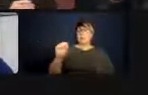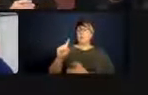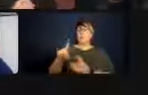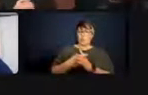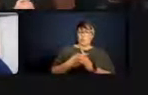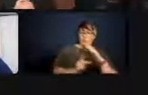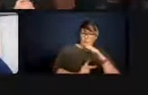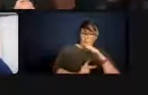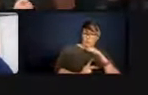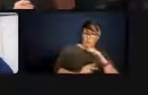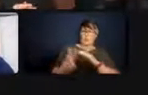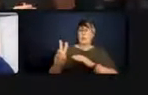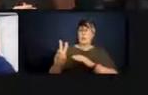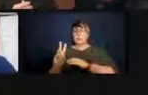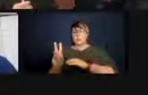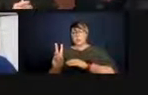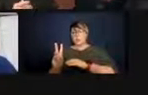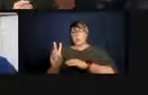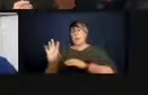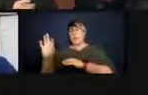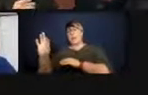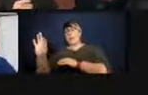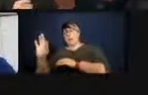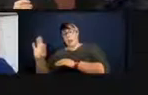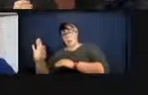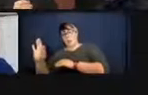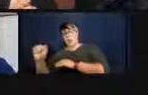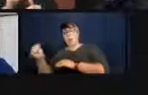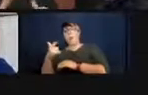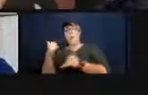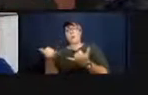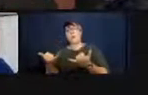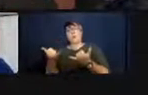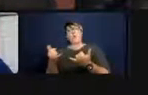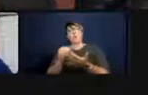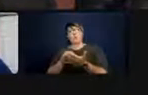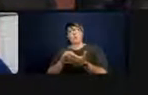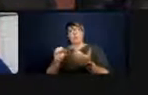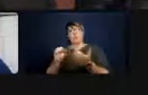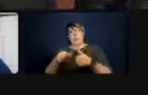سكول. وأيضا لدينا نظام طبعا